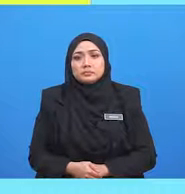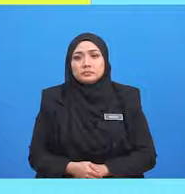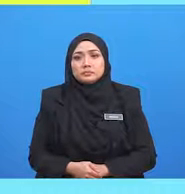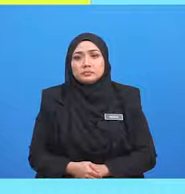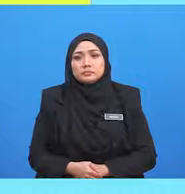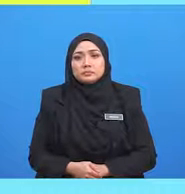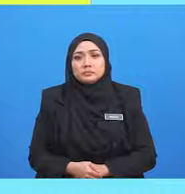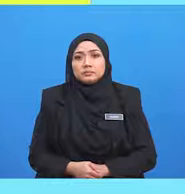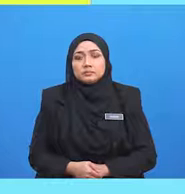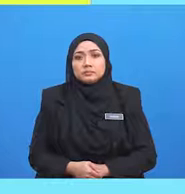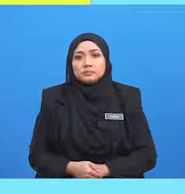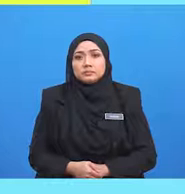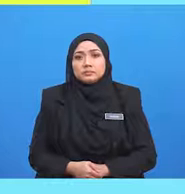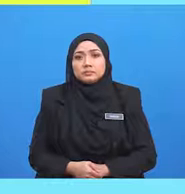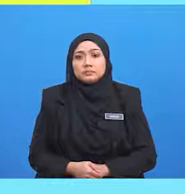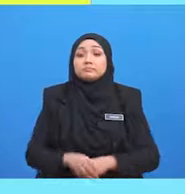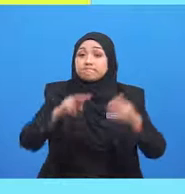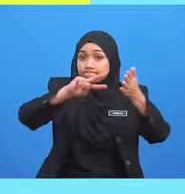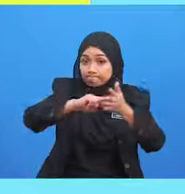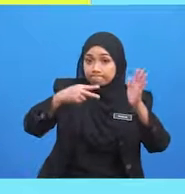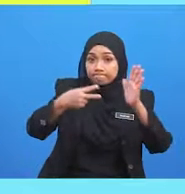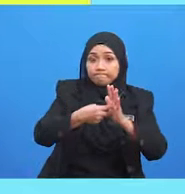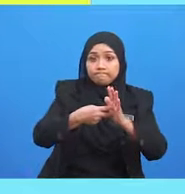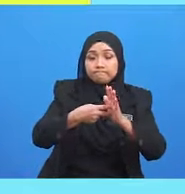muslimun. Sadaqallahul azim.